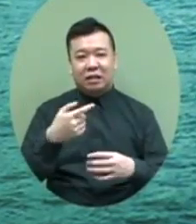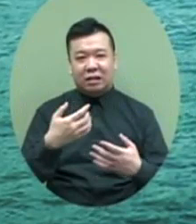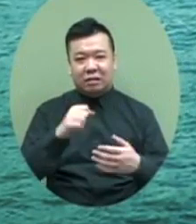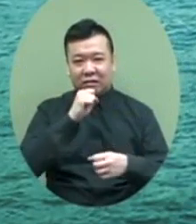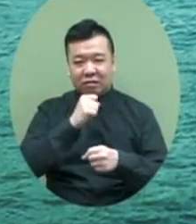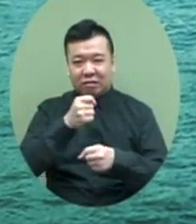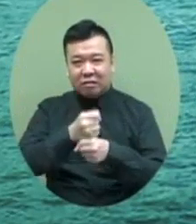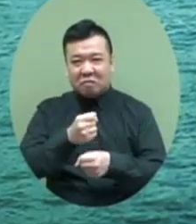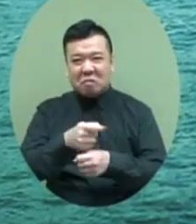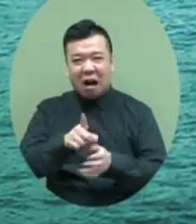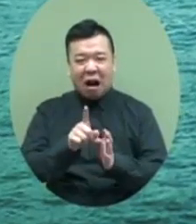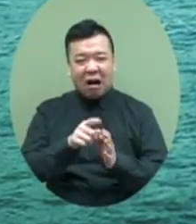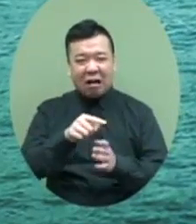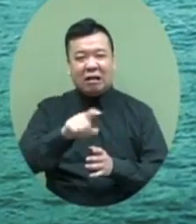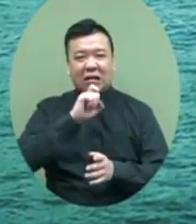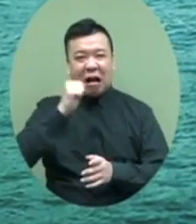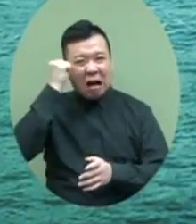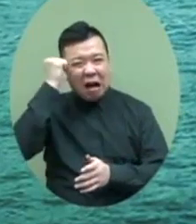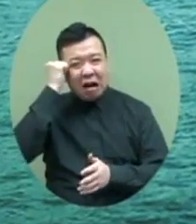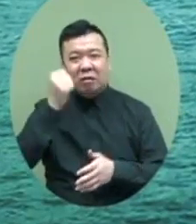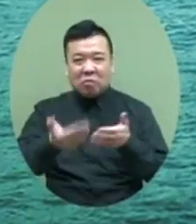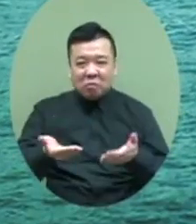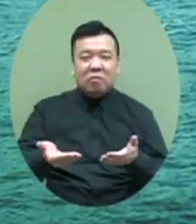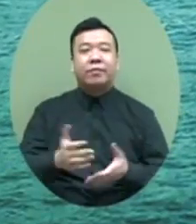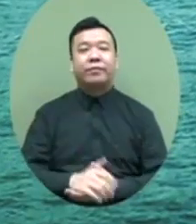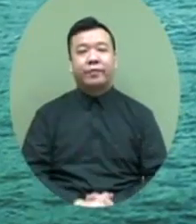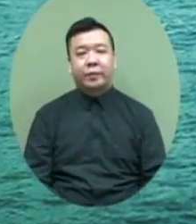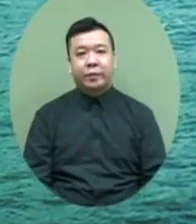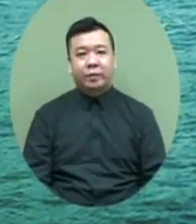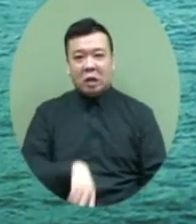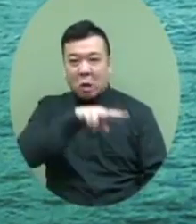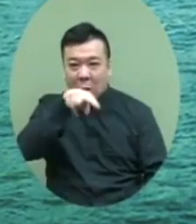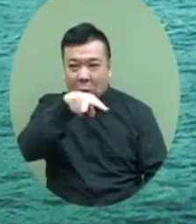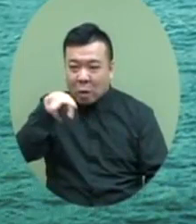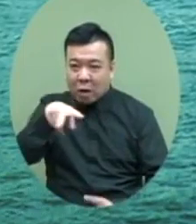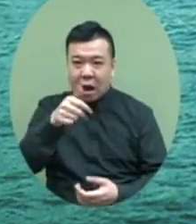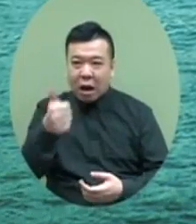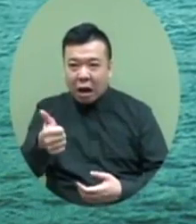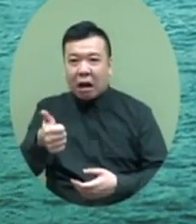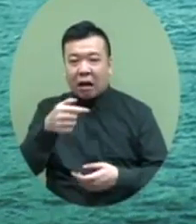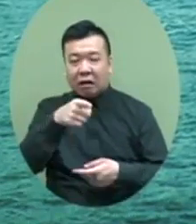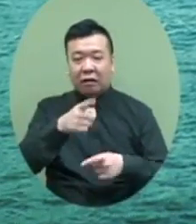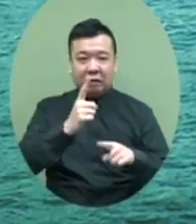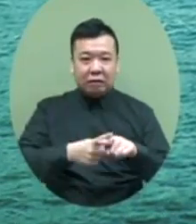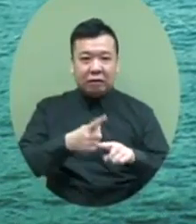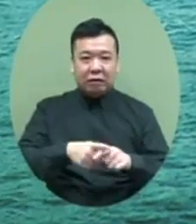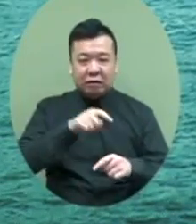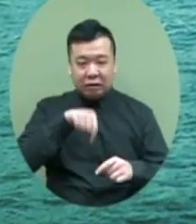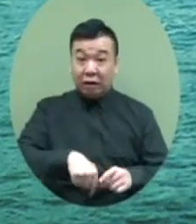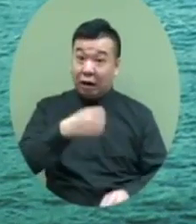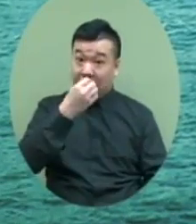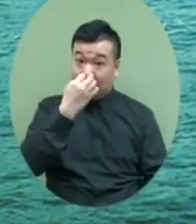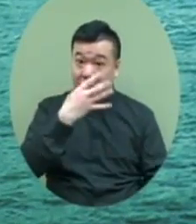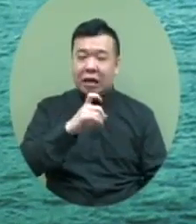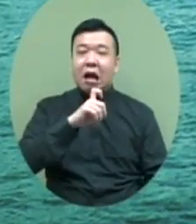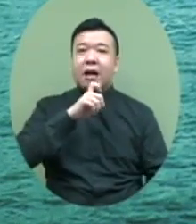啲温度都相當高嘅。咁喺揾人嗰方面咧，當然喺香港